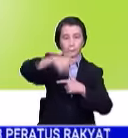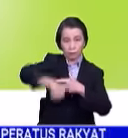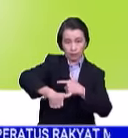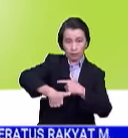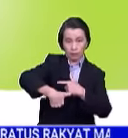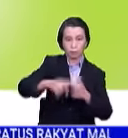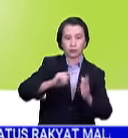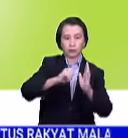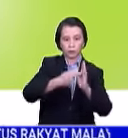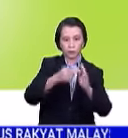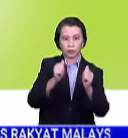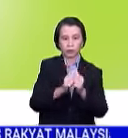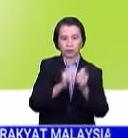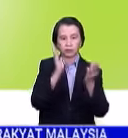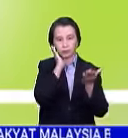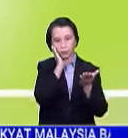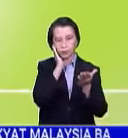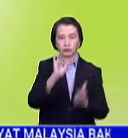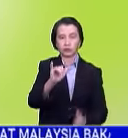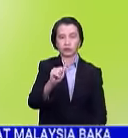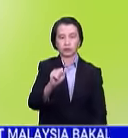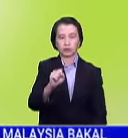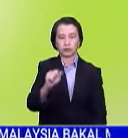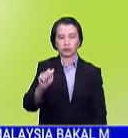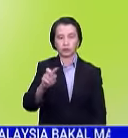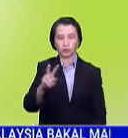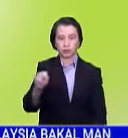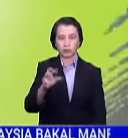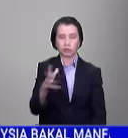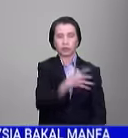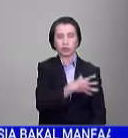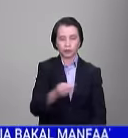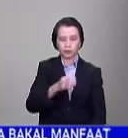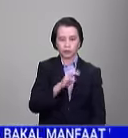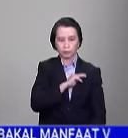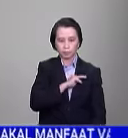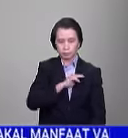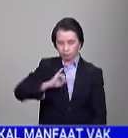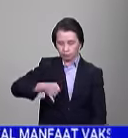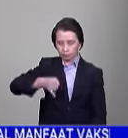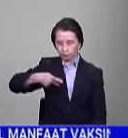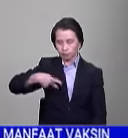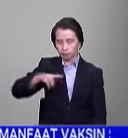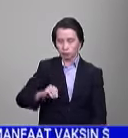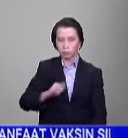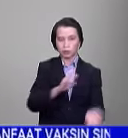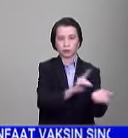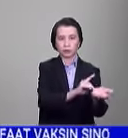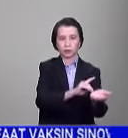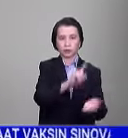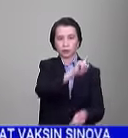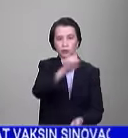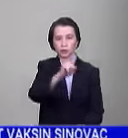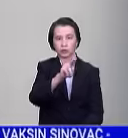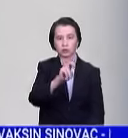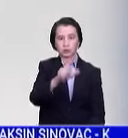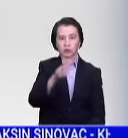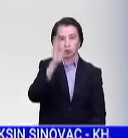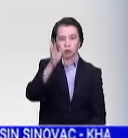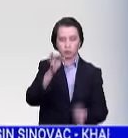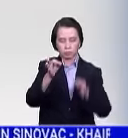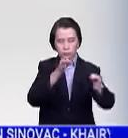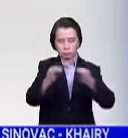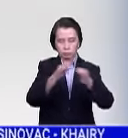malam yang dimulakan dengan bacaan Yasin. Manakala Menteri di Jabatan Perdana Menteri, Datuk Dr. Zulkifli Muhammad Al-Bakri akan